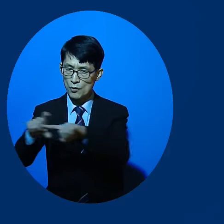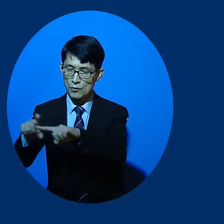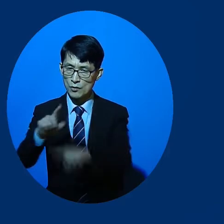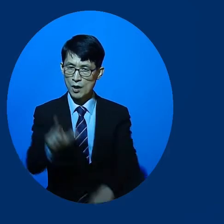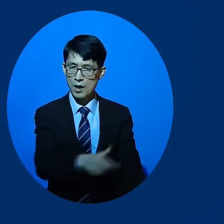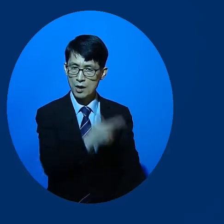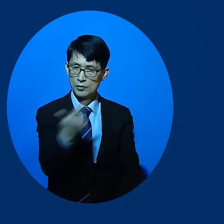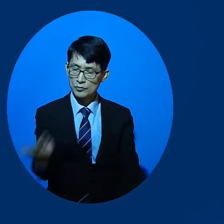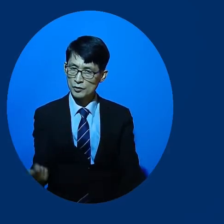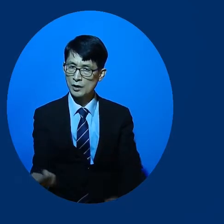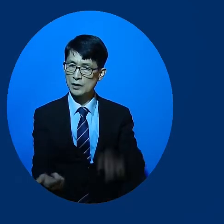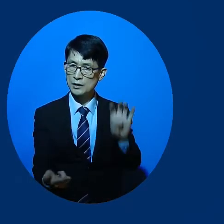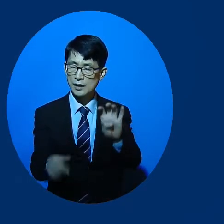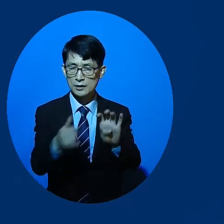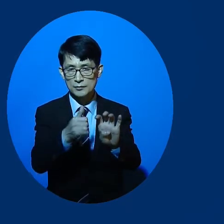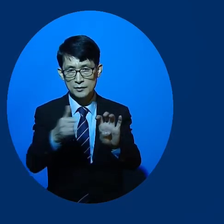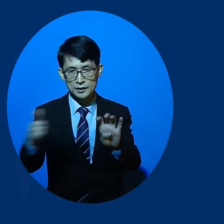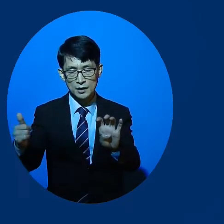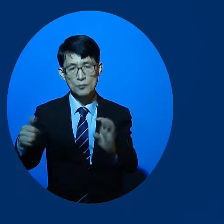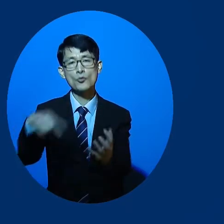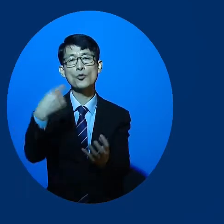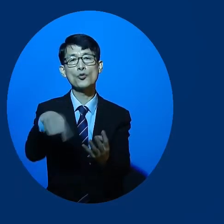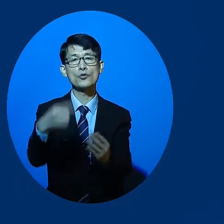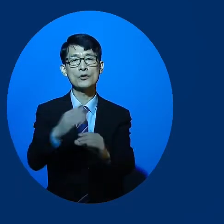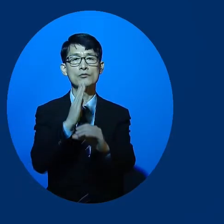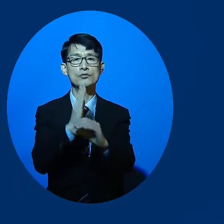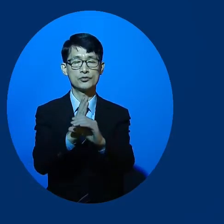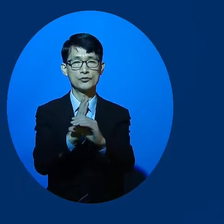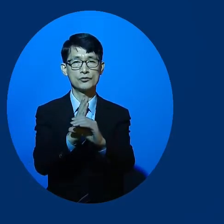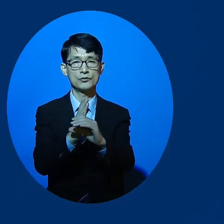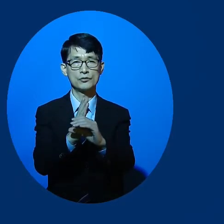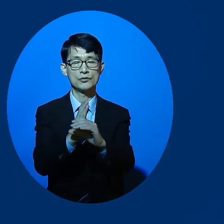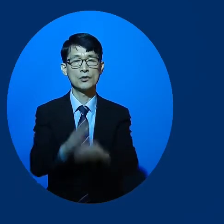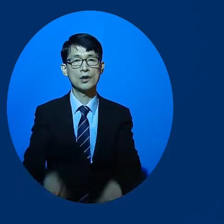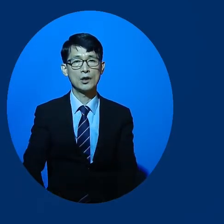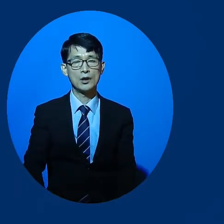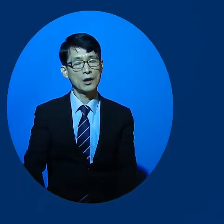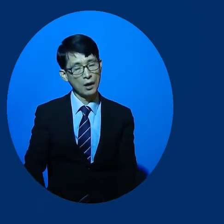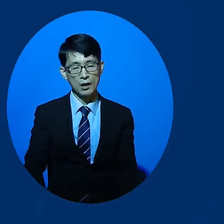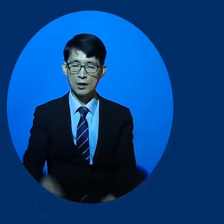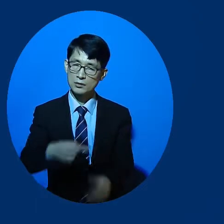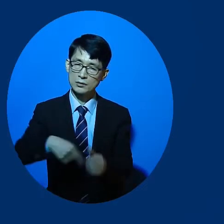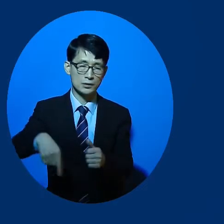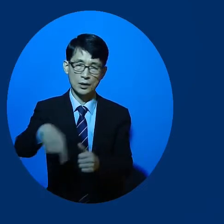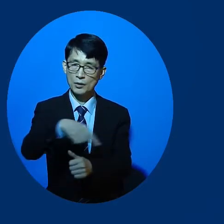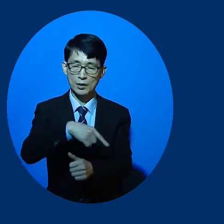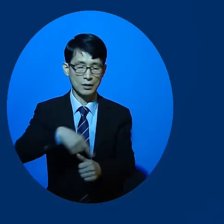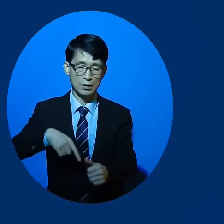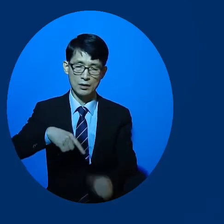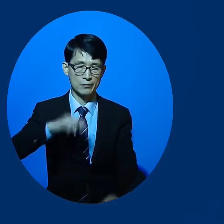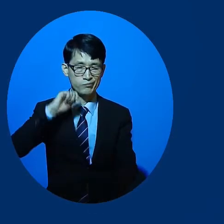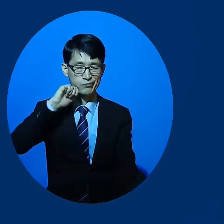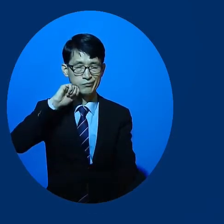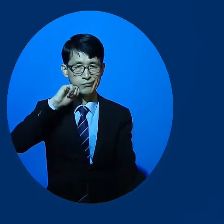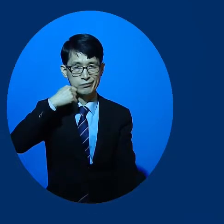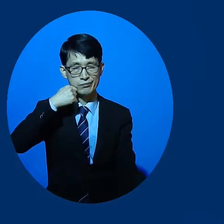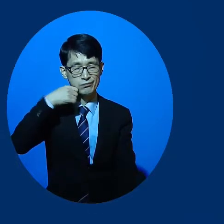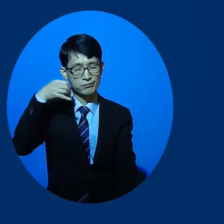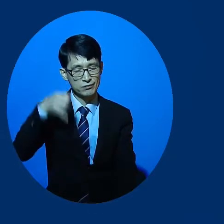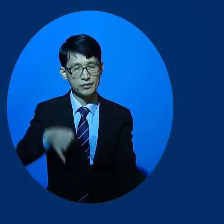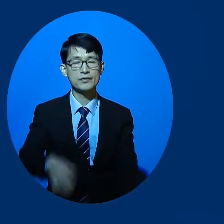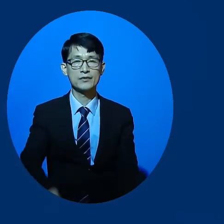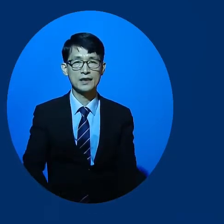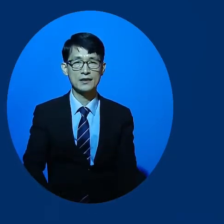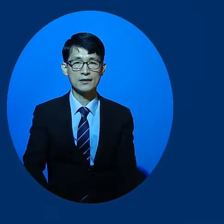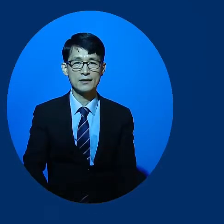하루에 40명을 지도하고 있다. 아주 열악한 환경을